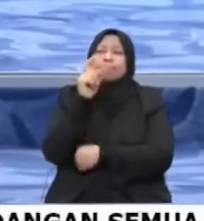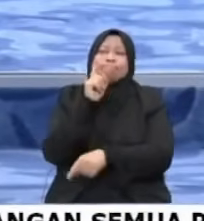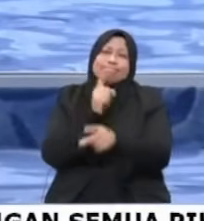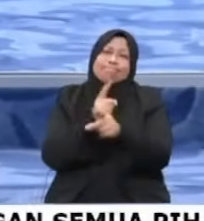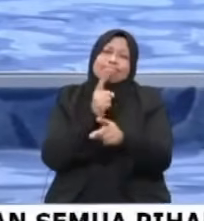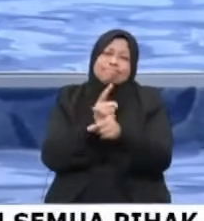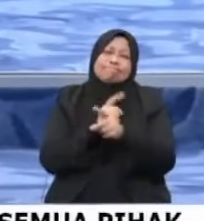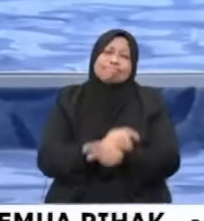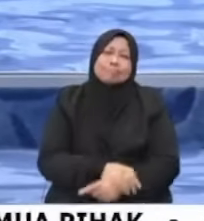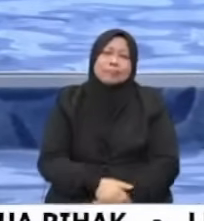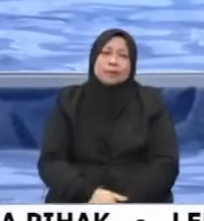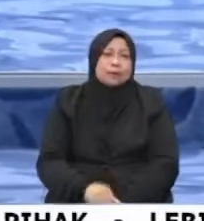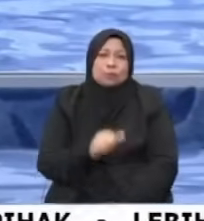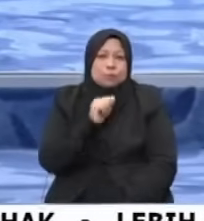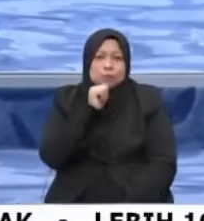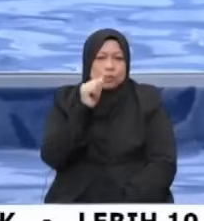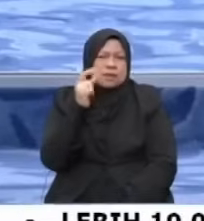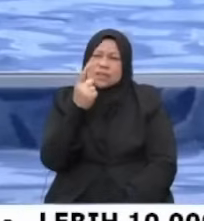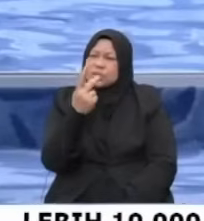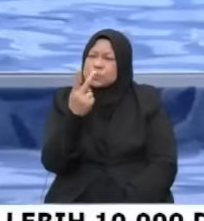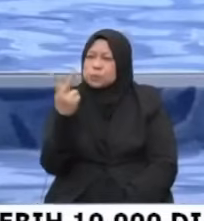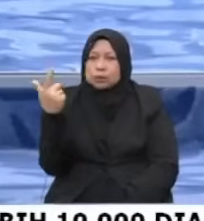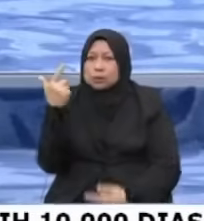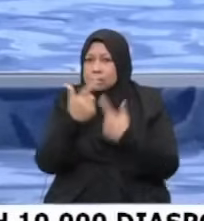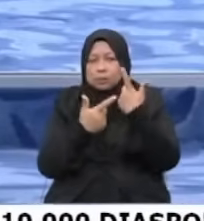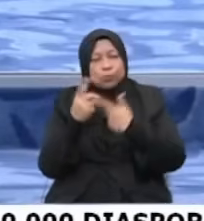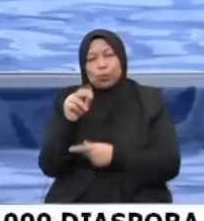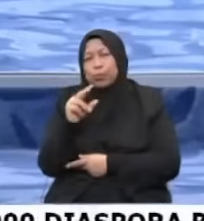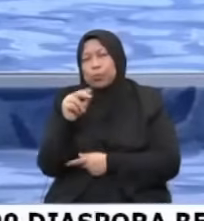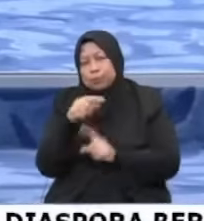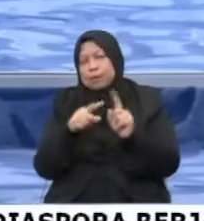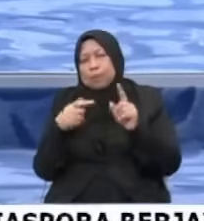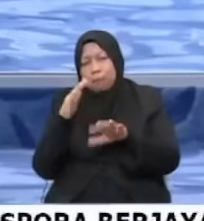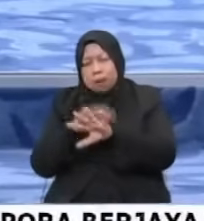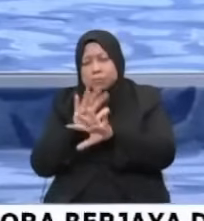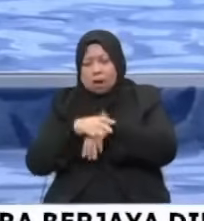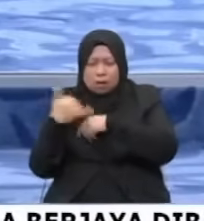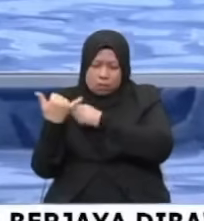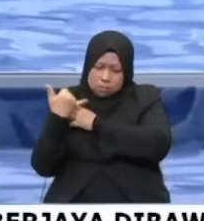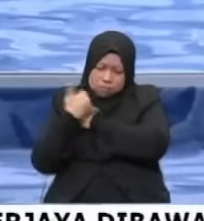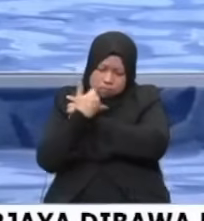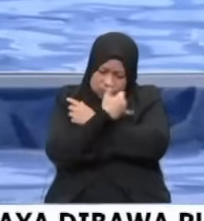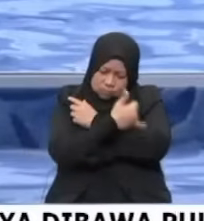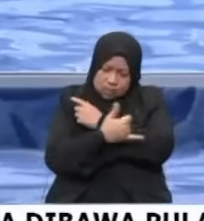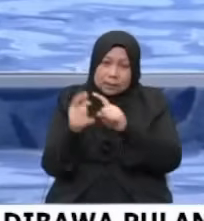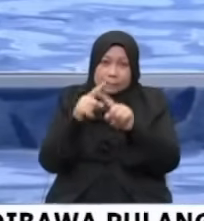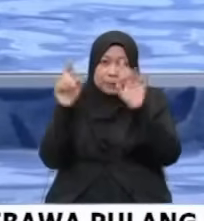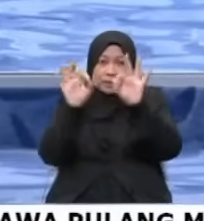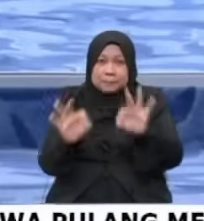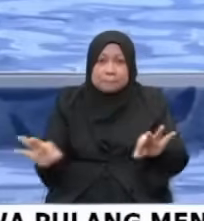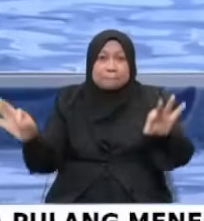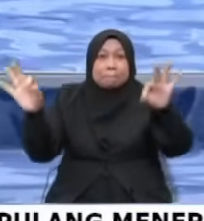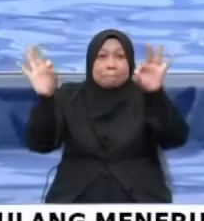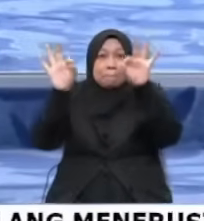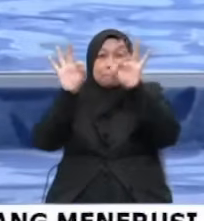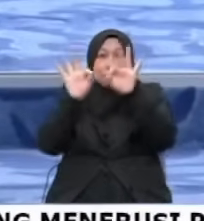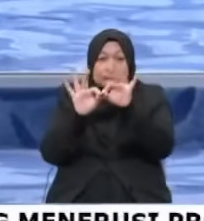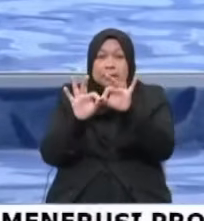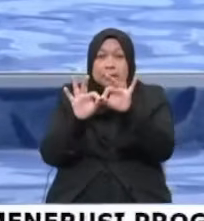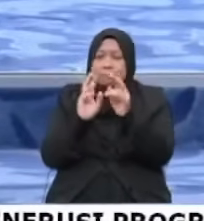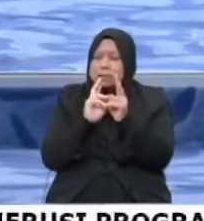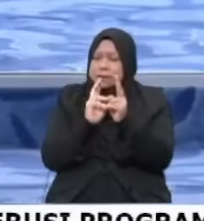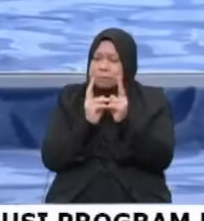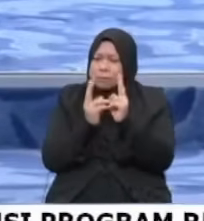ya Bukan saja Dar satu dua kunjungan yang kita lakukan yang cuma menjadi pemangkin kepada